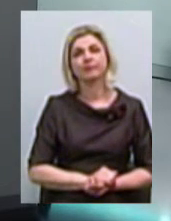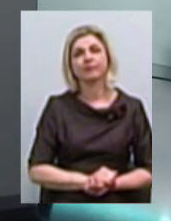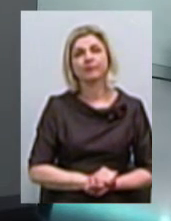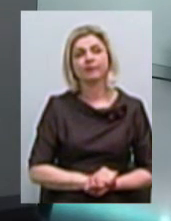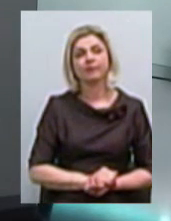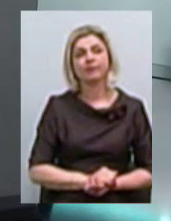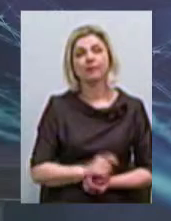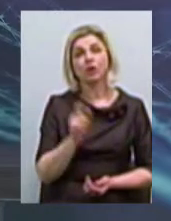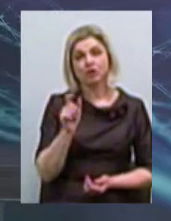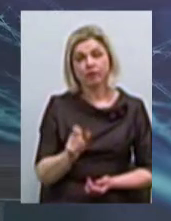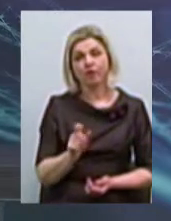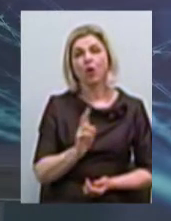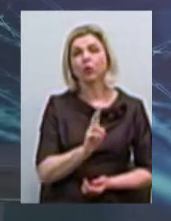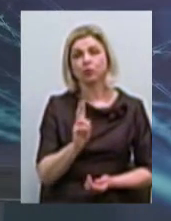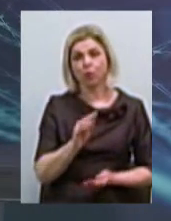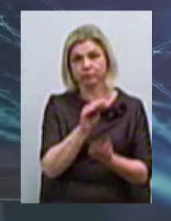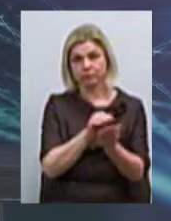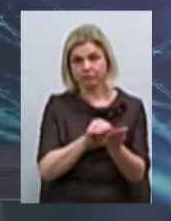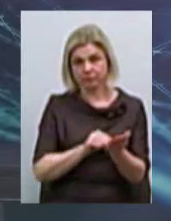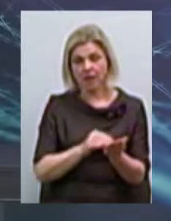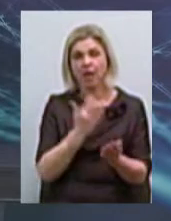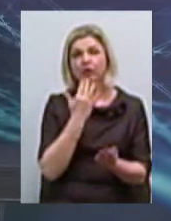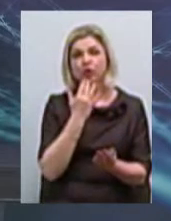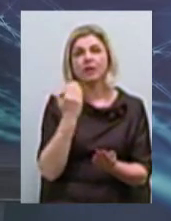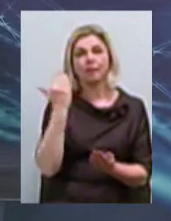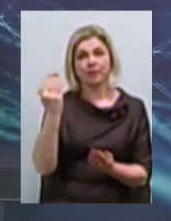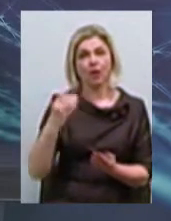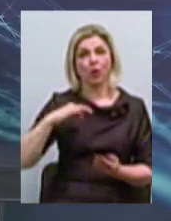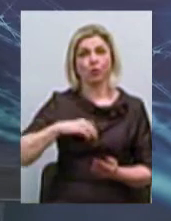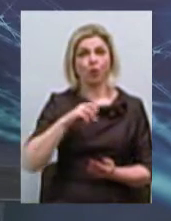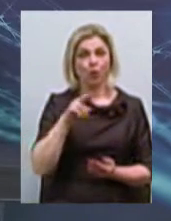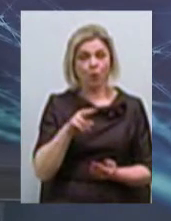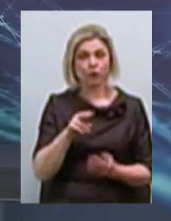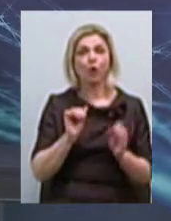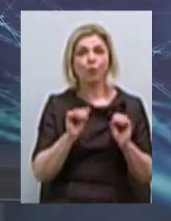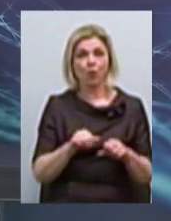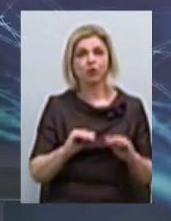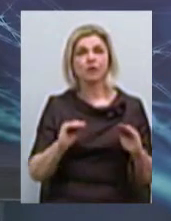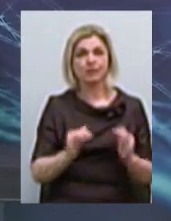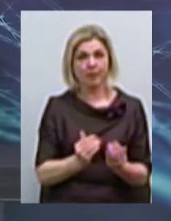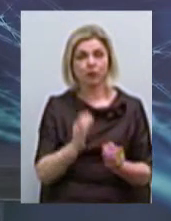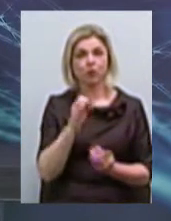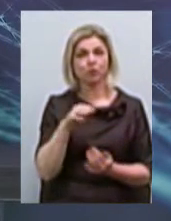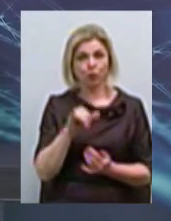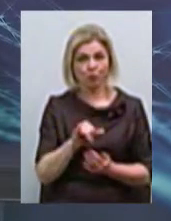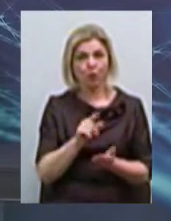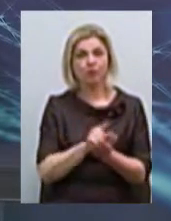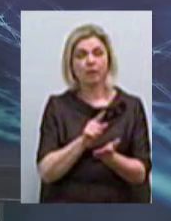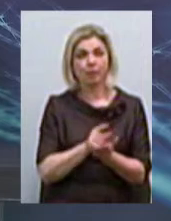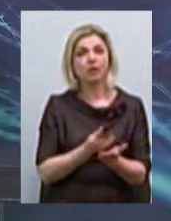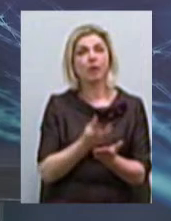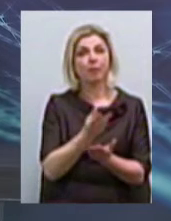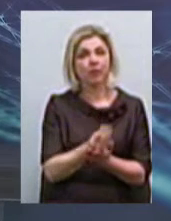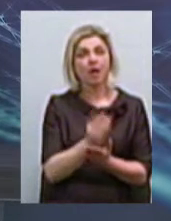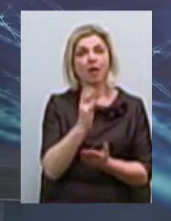Платник податку, який декларує іноземний дохід, може зменшити суму податкового зобов'язання